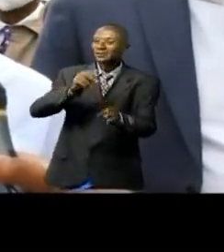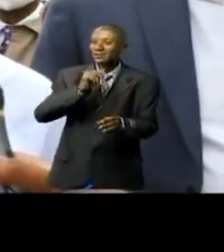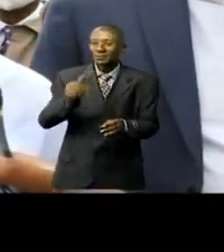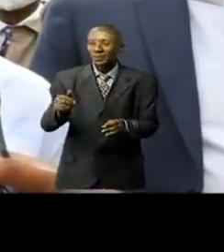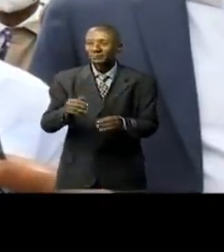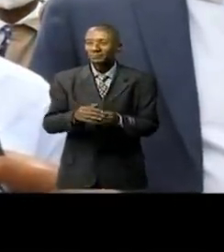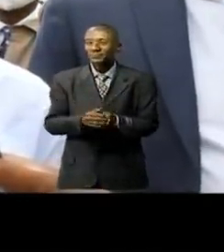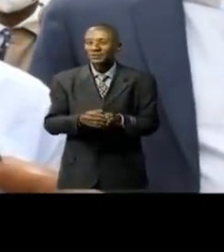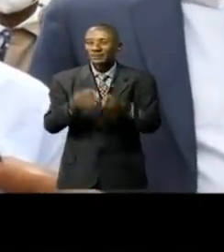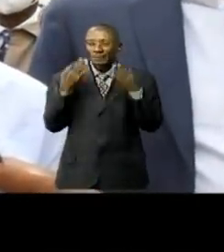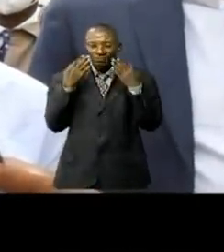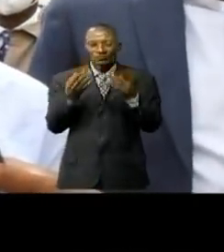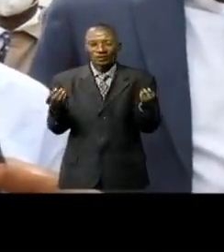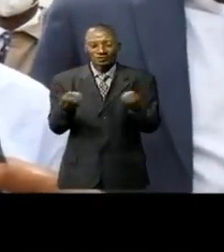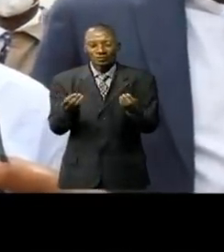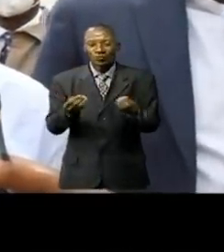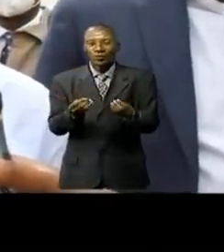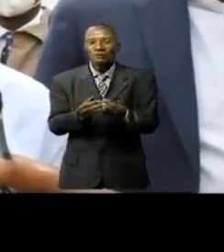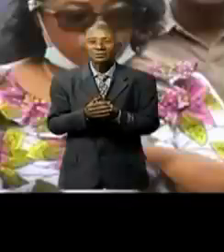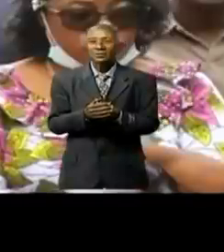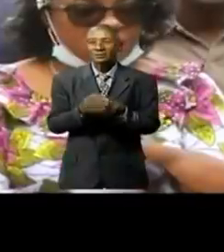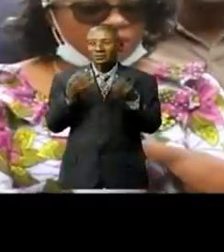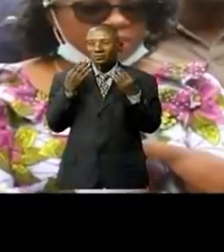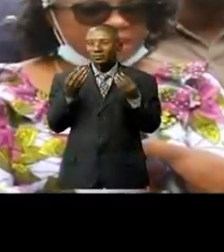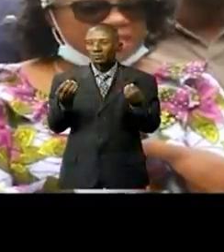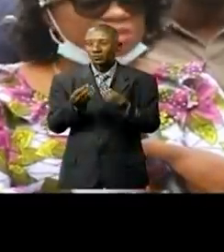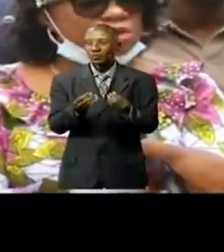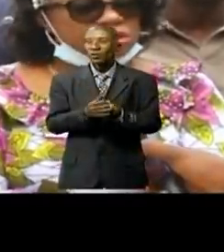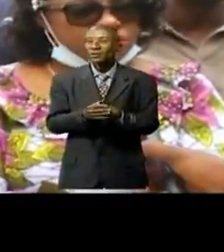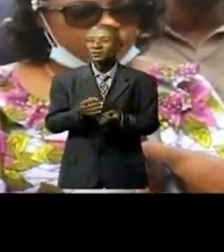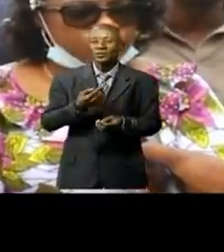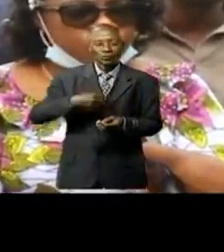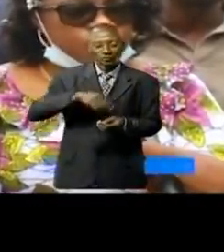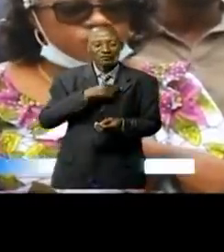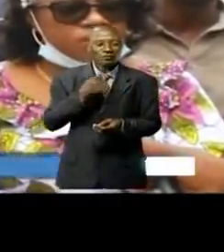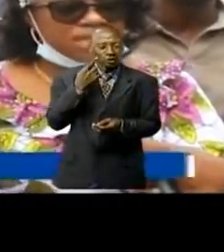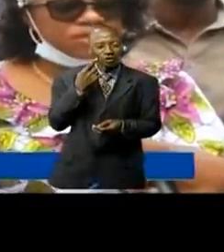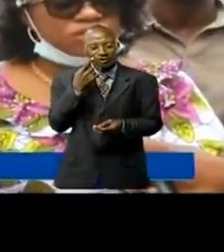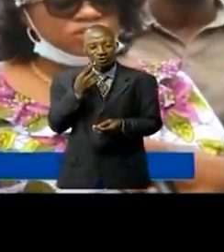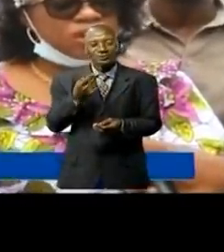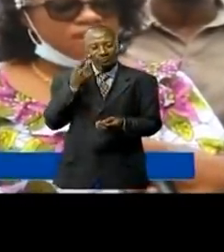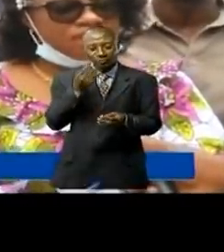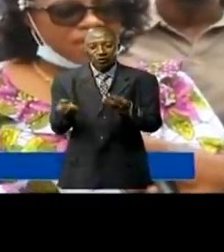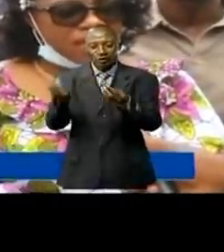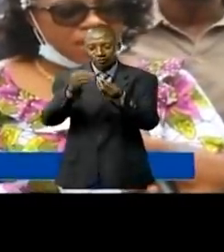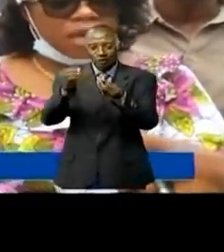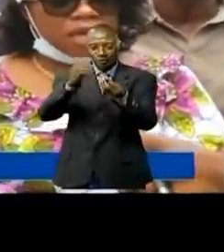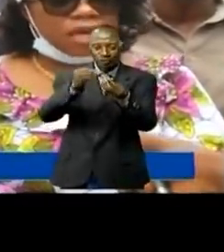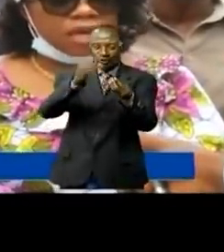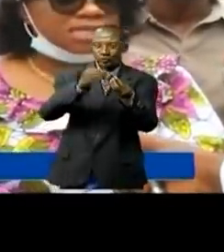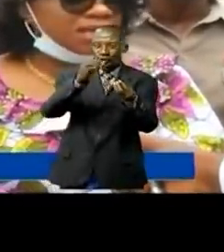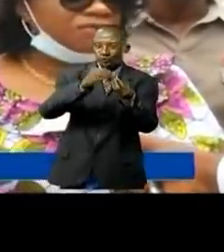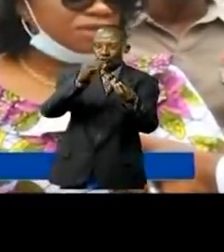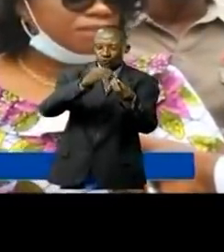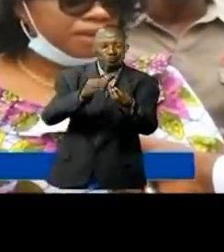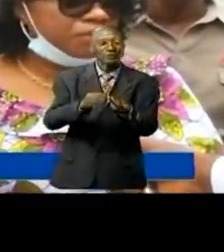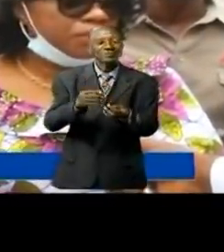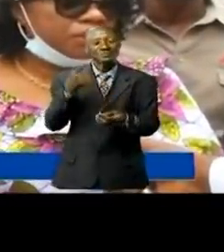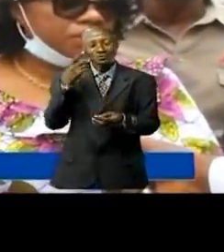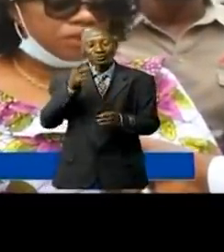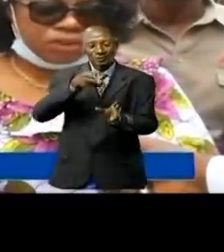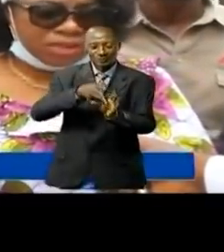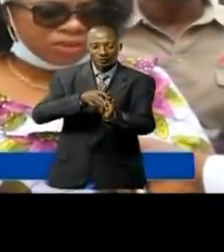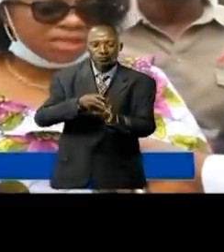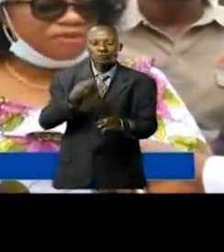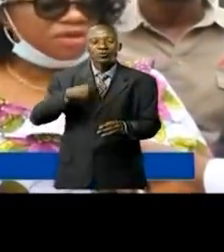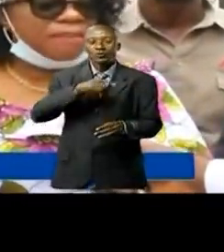fait du stock et donc ça atterrit les stocks dans les stations. Nous avons pris des dispositions pour que toutes nos stations soient ravitaillées et servir les peuples. Donc